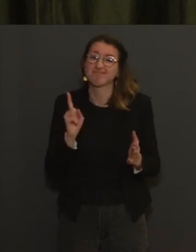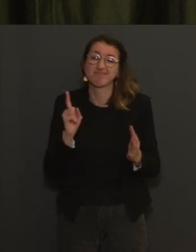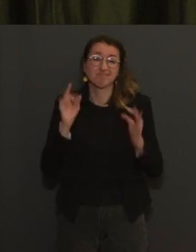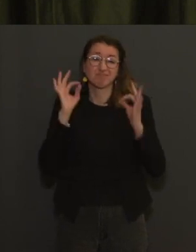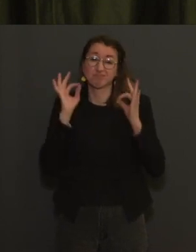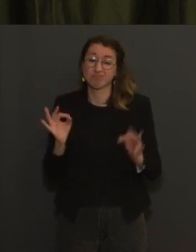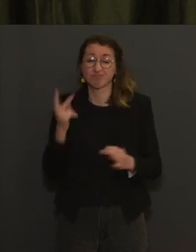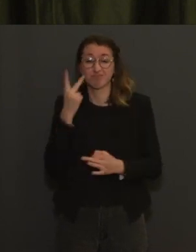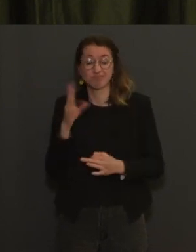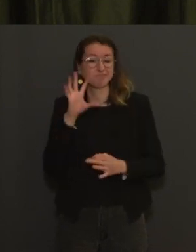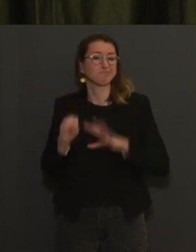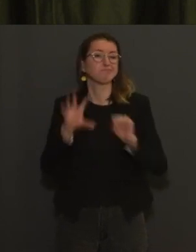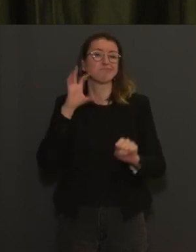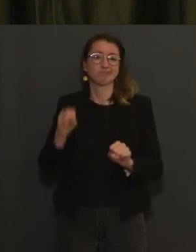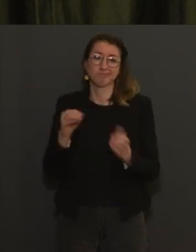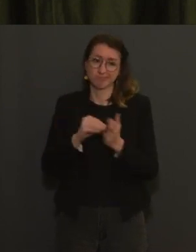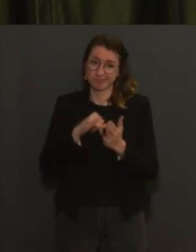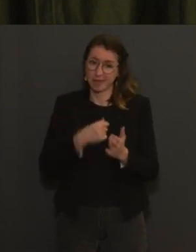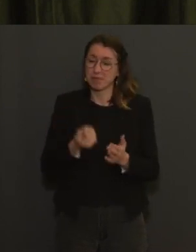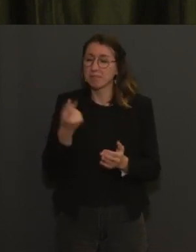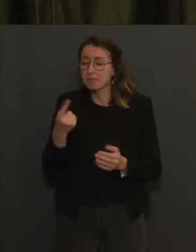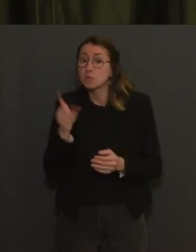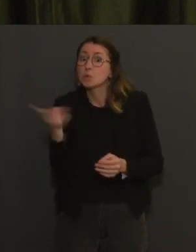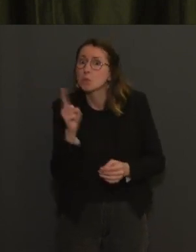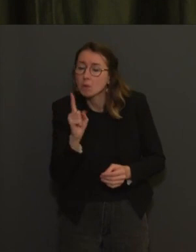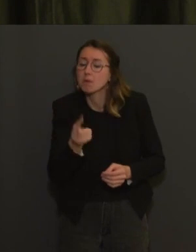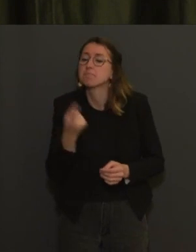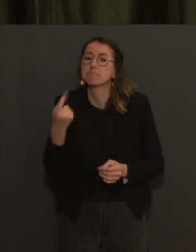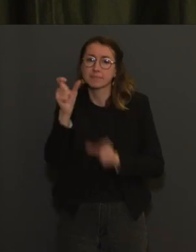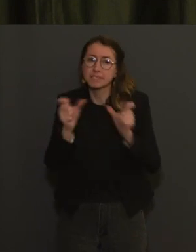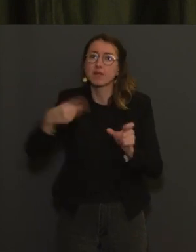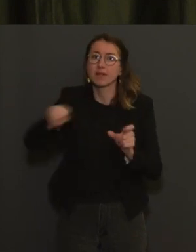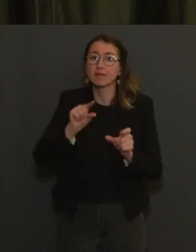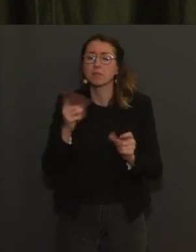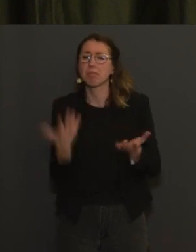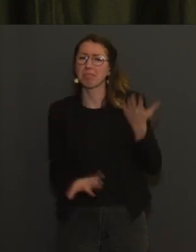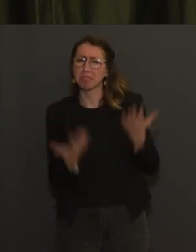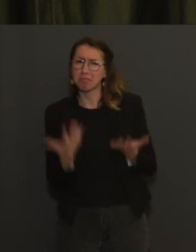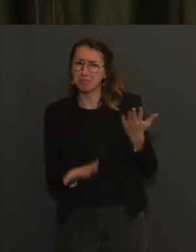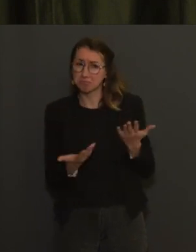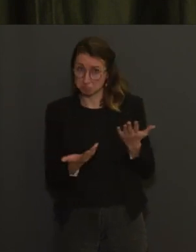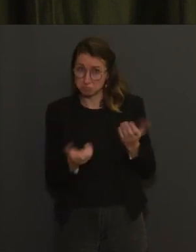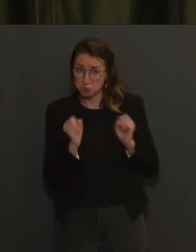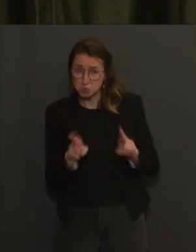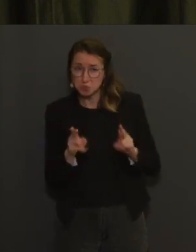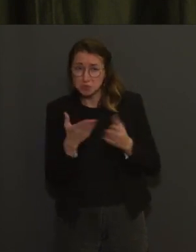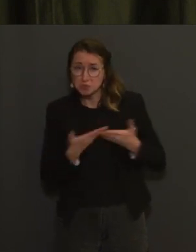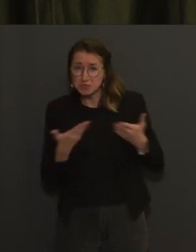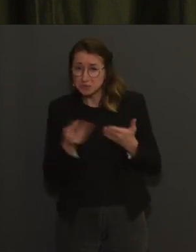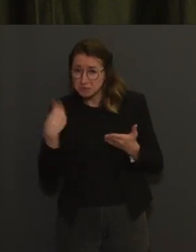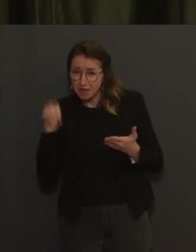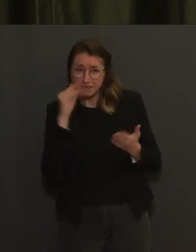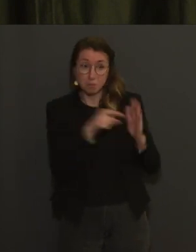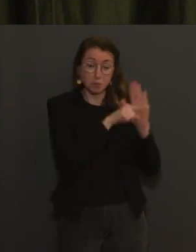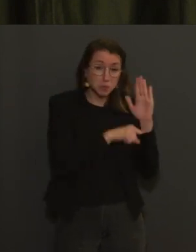mais certains encore, mettent en doute la gravité de la situation ou la prennent à la légère et ignorent les mesures sanitaires.